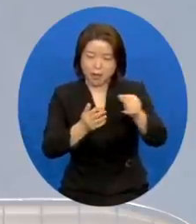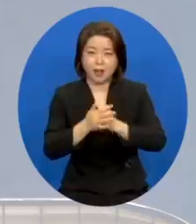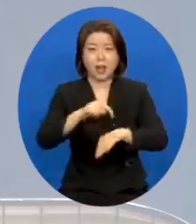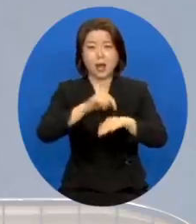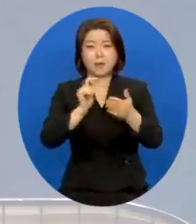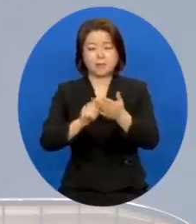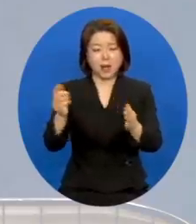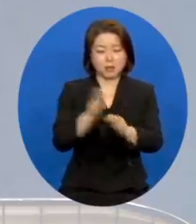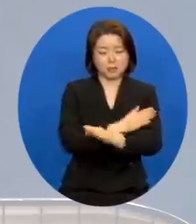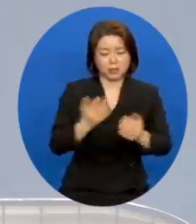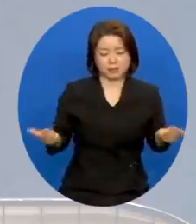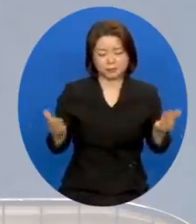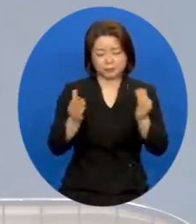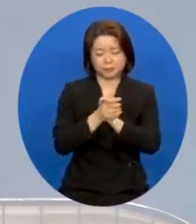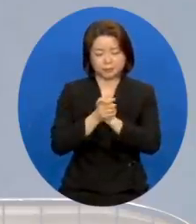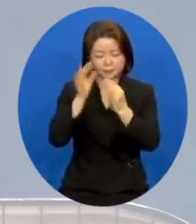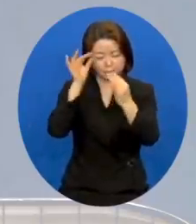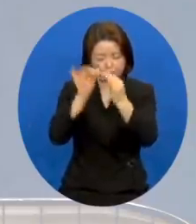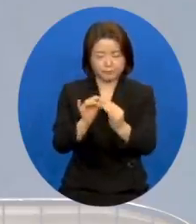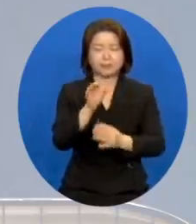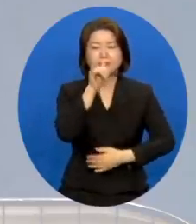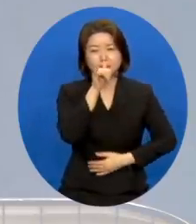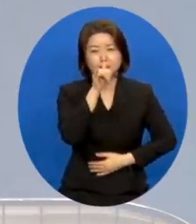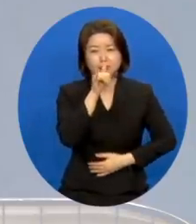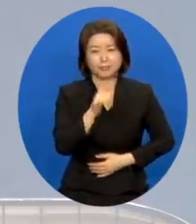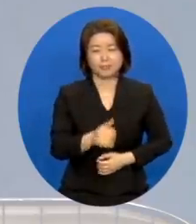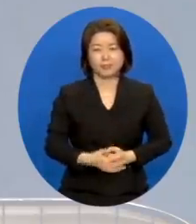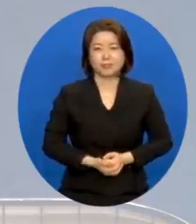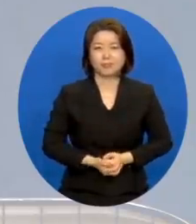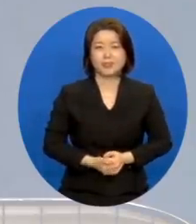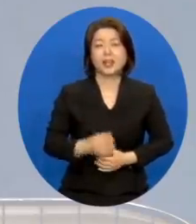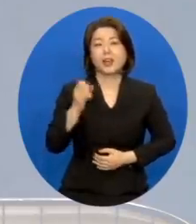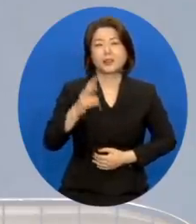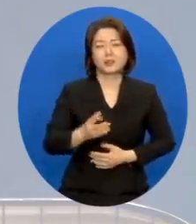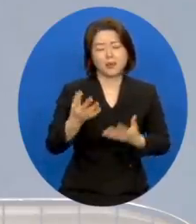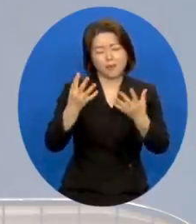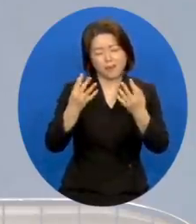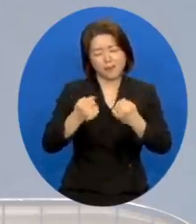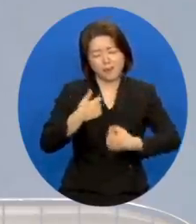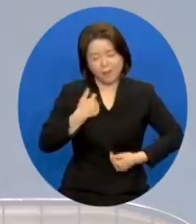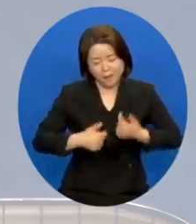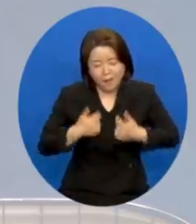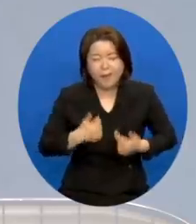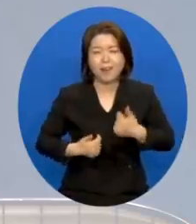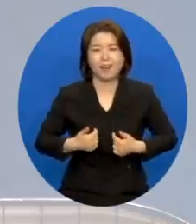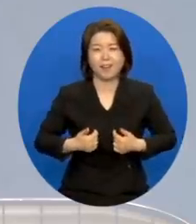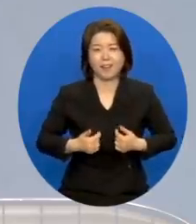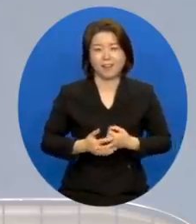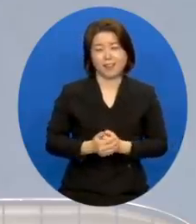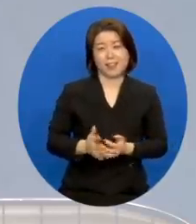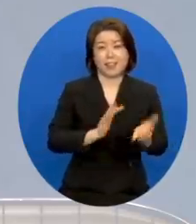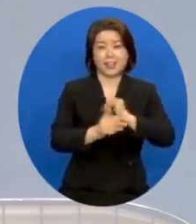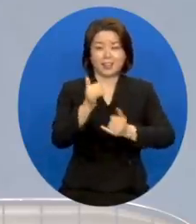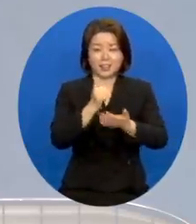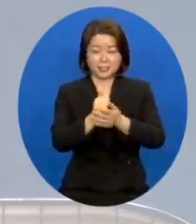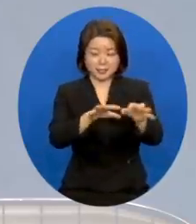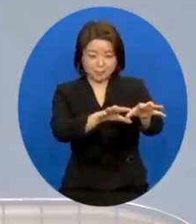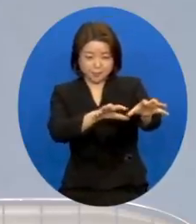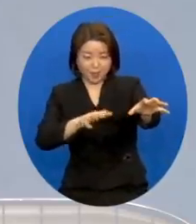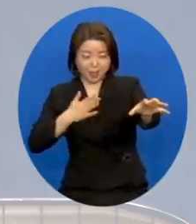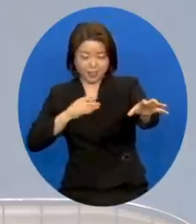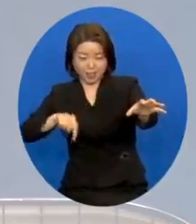아멘하고 동의가 됐어요 그리고 애라 기쁜지 예수님이 개선 행렬을